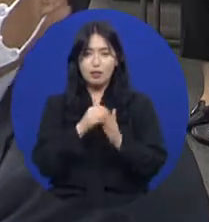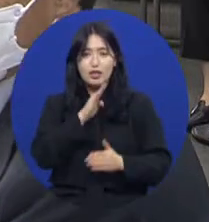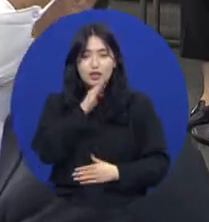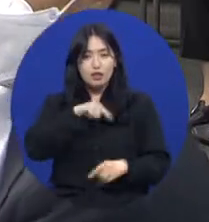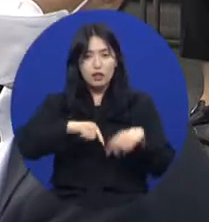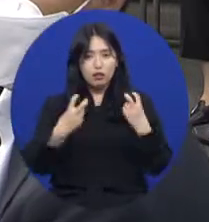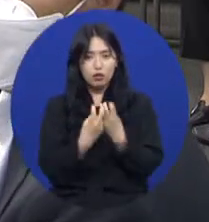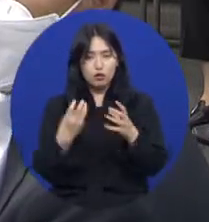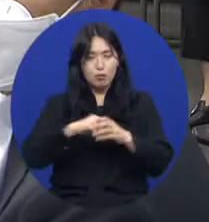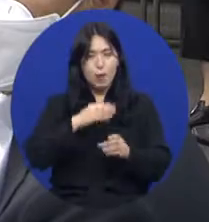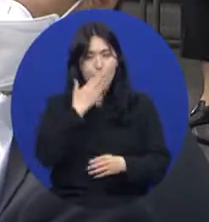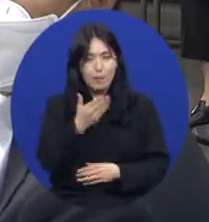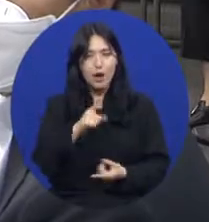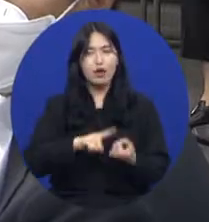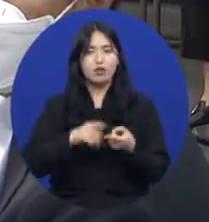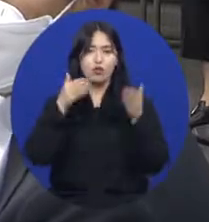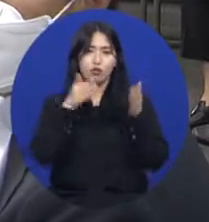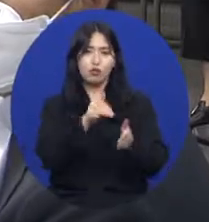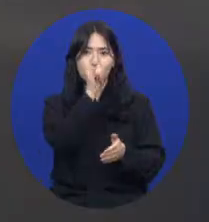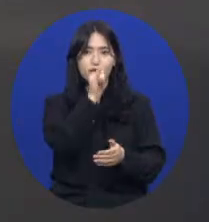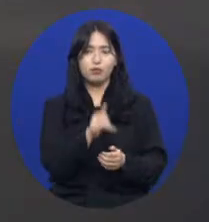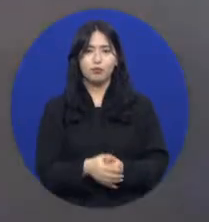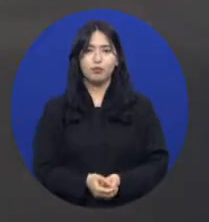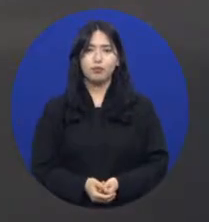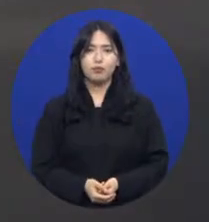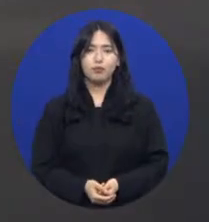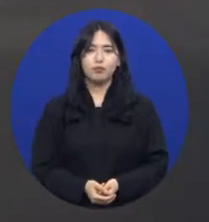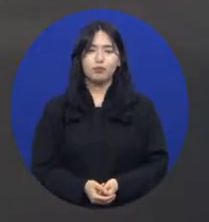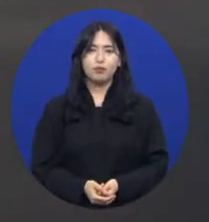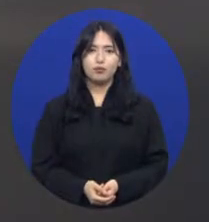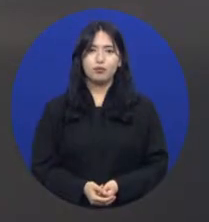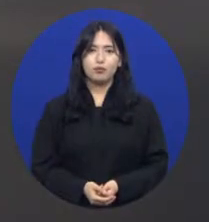정책 변화로 이어질지 주목됩니다. MBC 뉴스 조인호입니다.